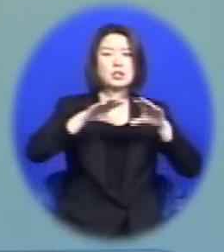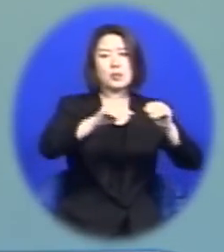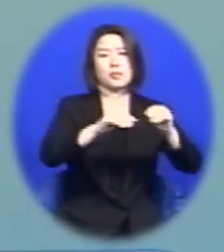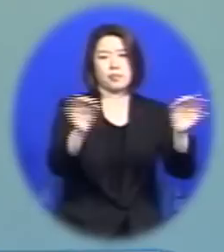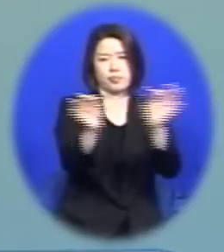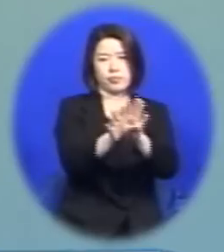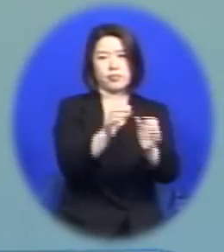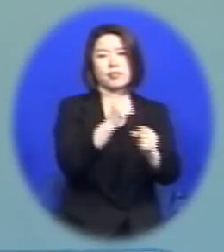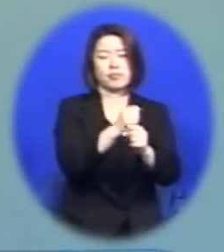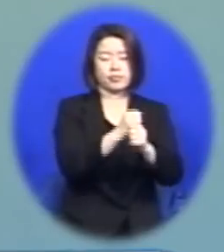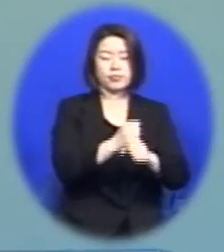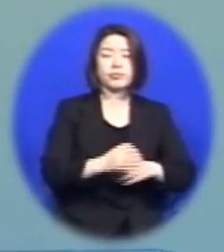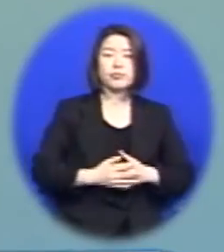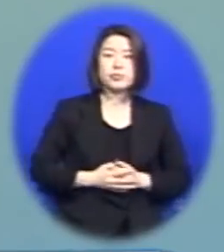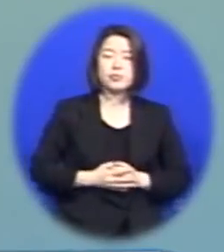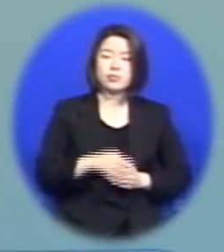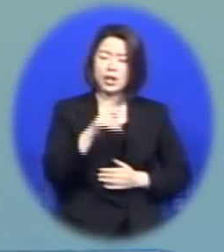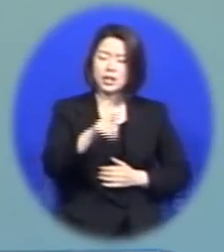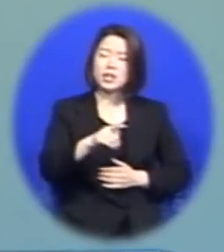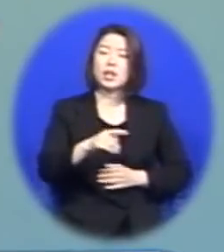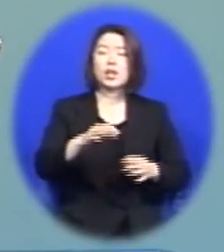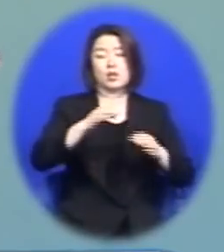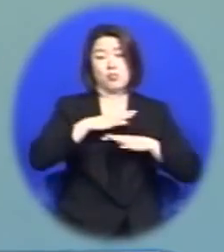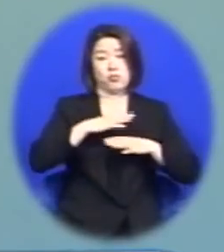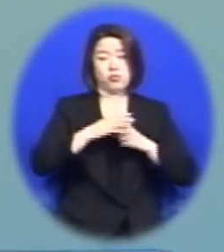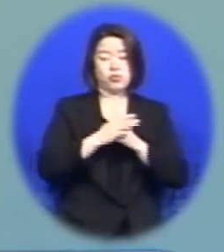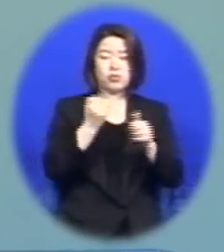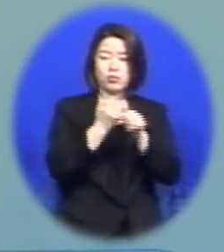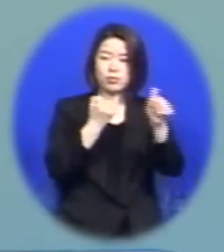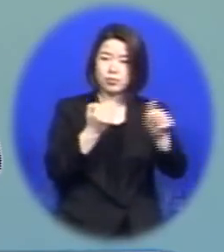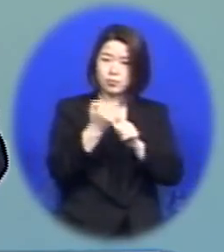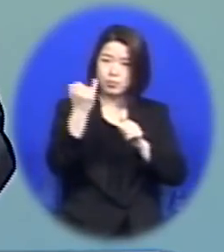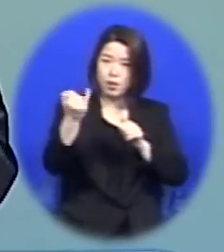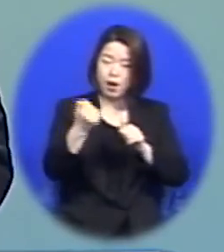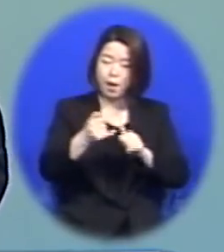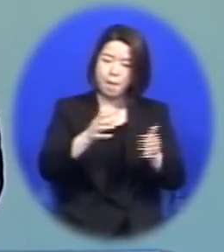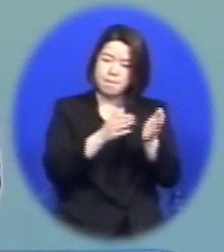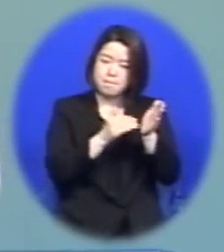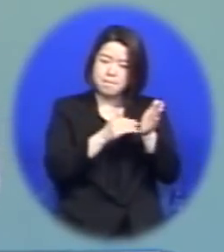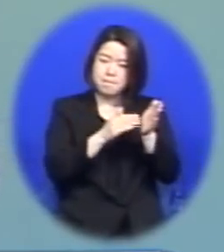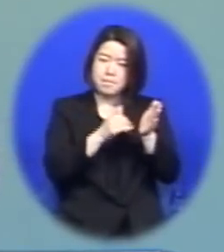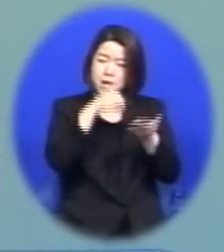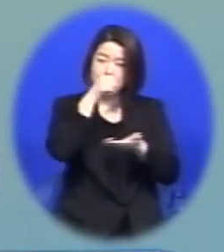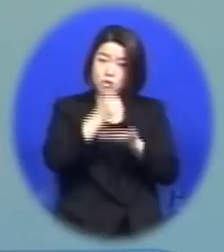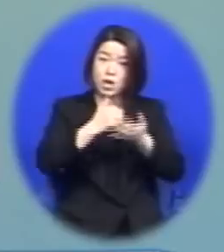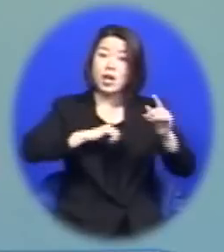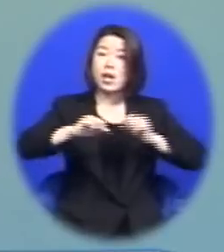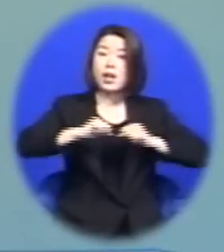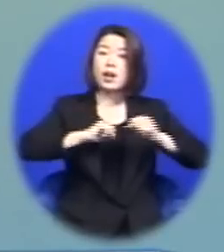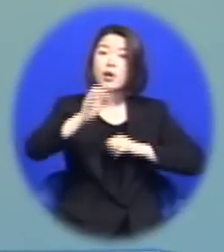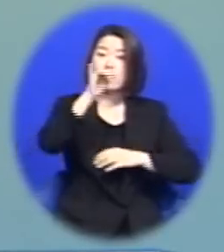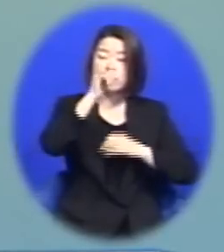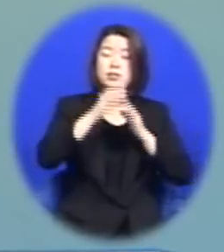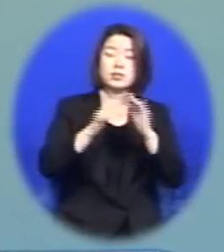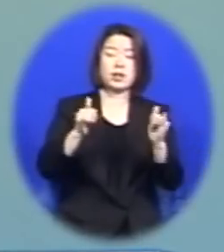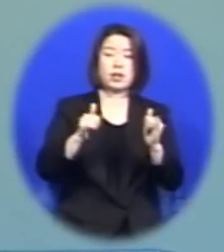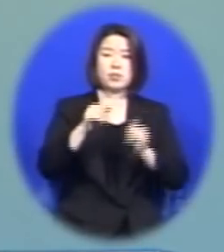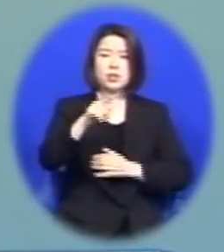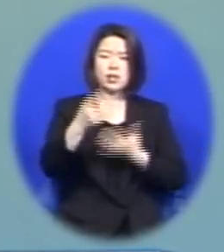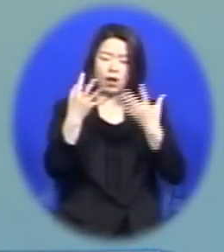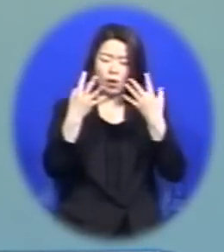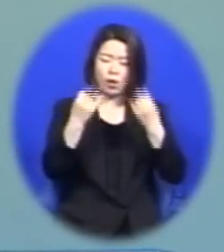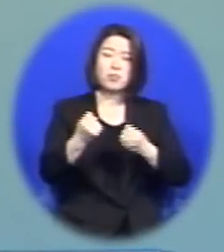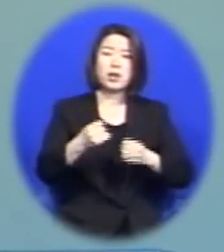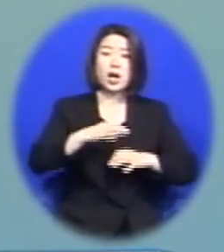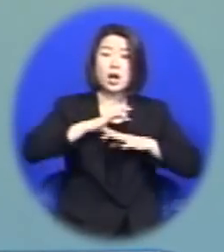것이구나 여러분 배우자 몰래 은밀한 죄를 짓고 있는 분들 여러분 이게 얼마나